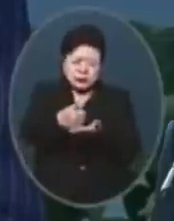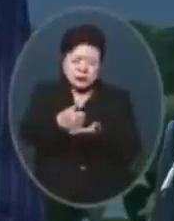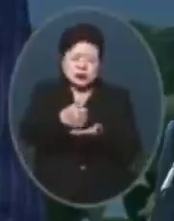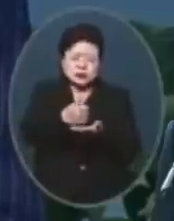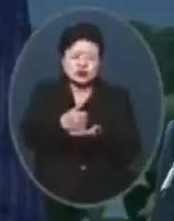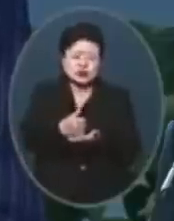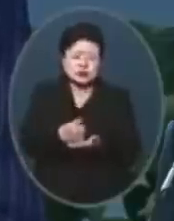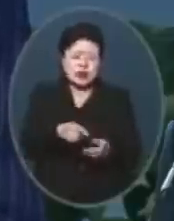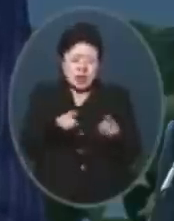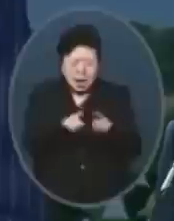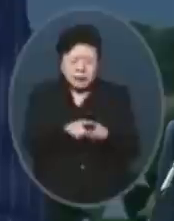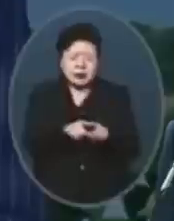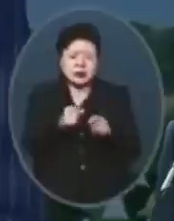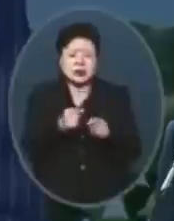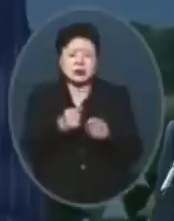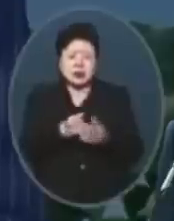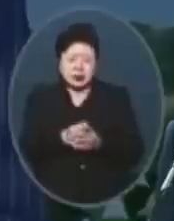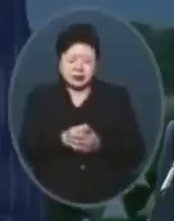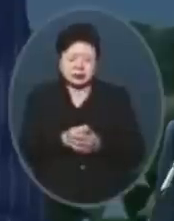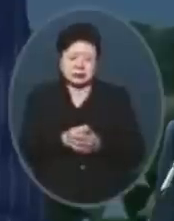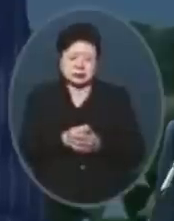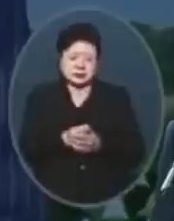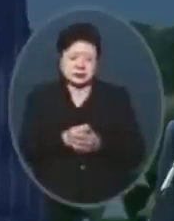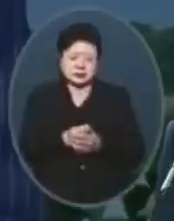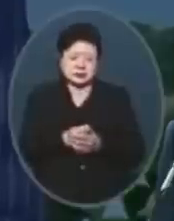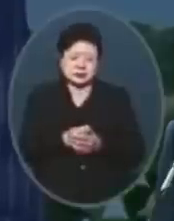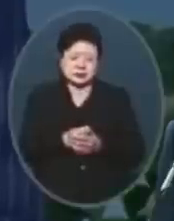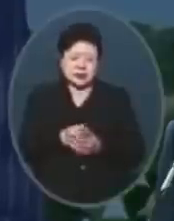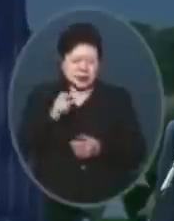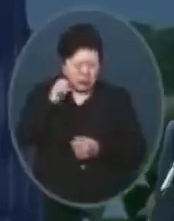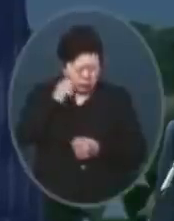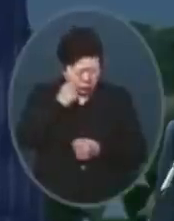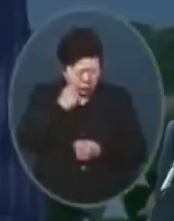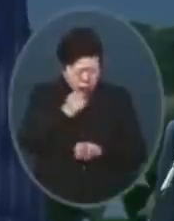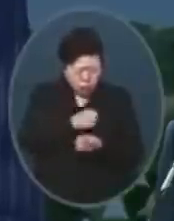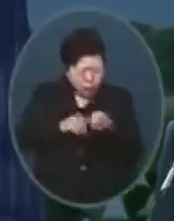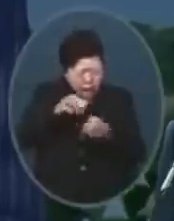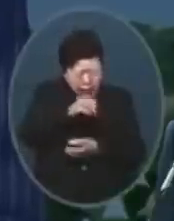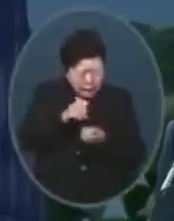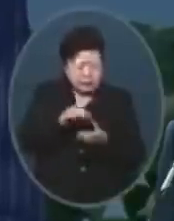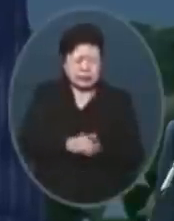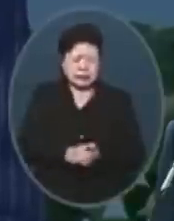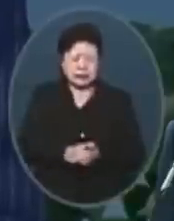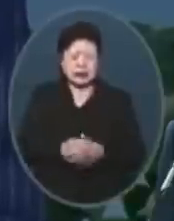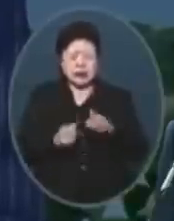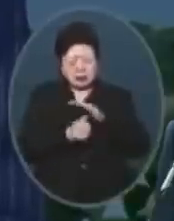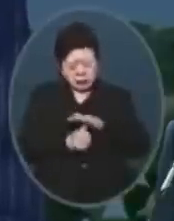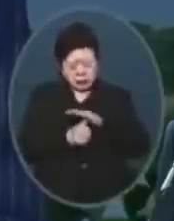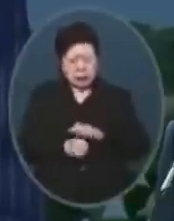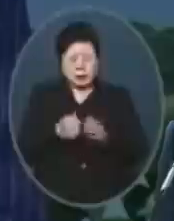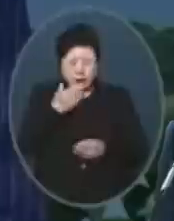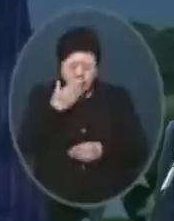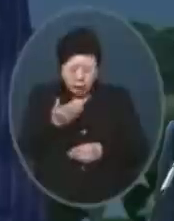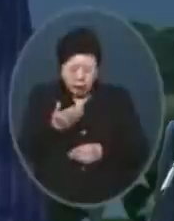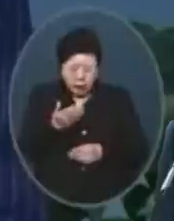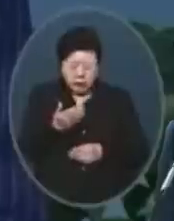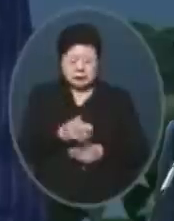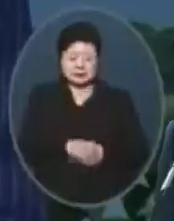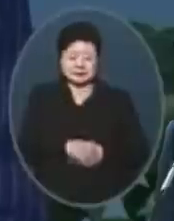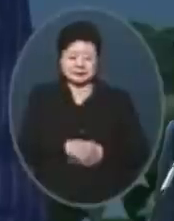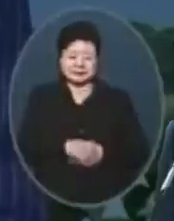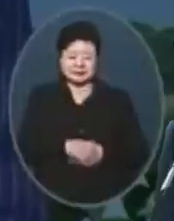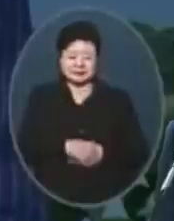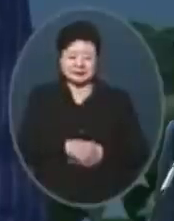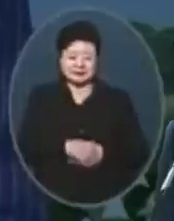주님이 같이 계심으로 이 어려운 환난도 견딜 수가 있습니다. 그래,